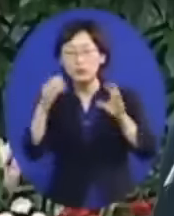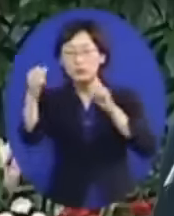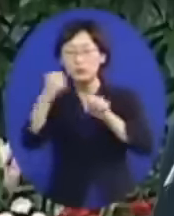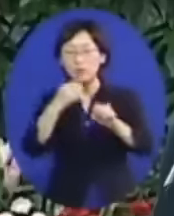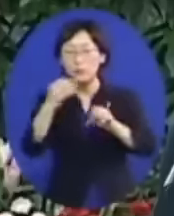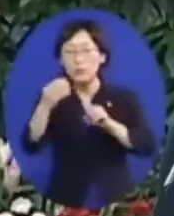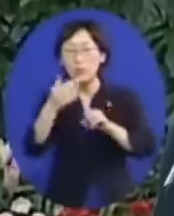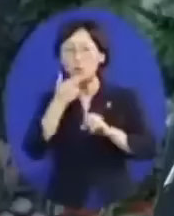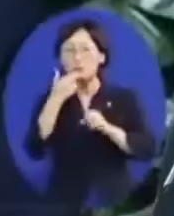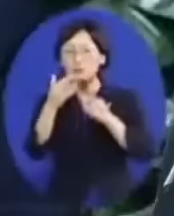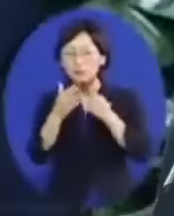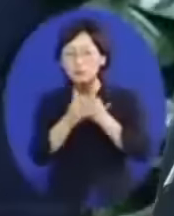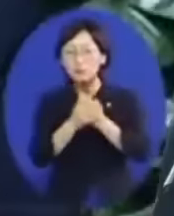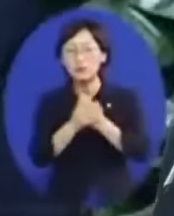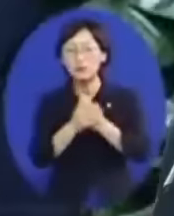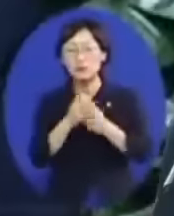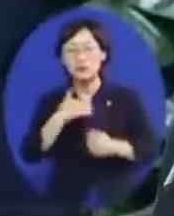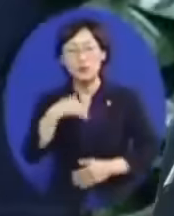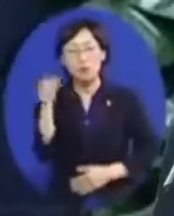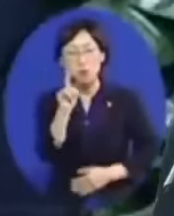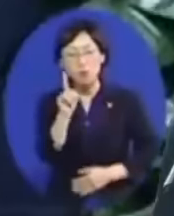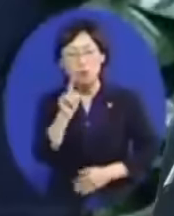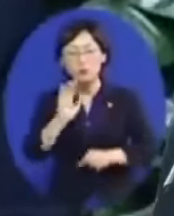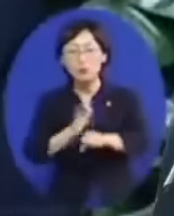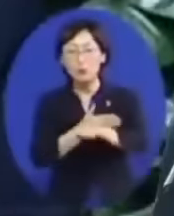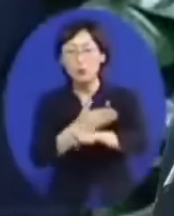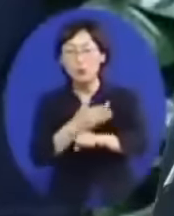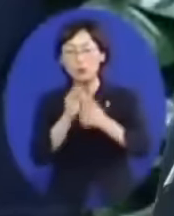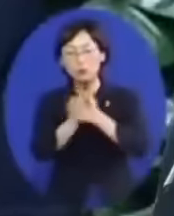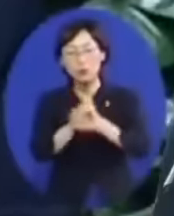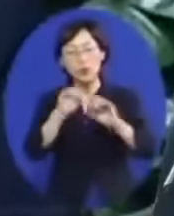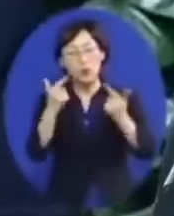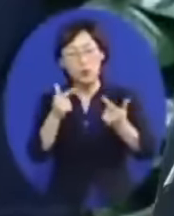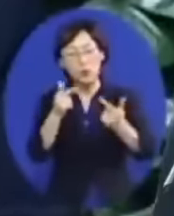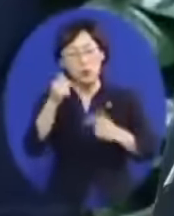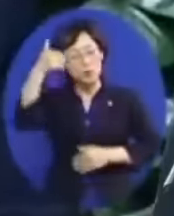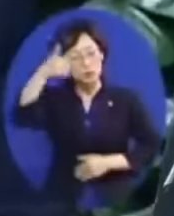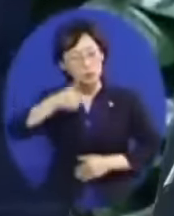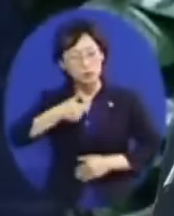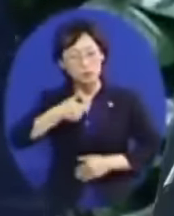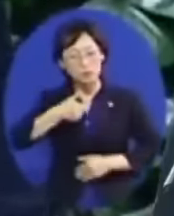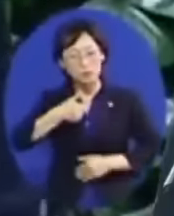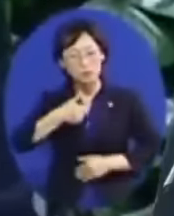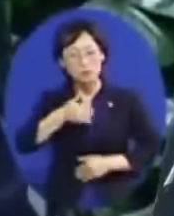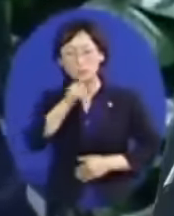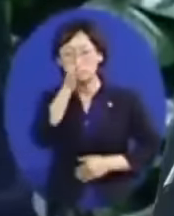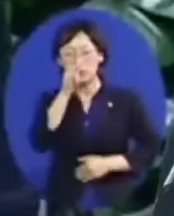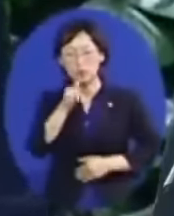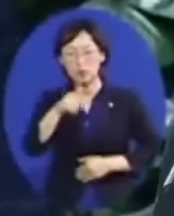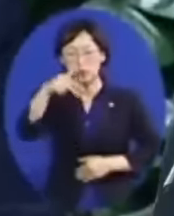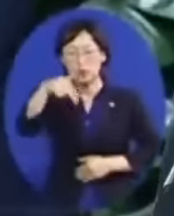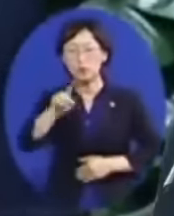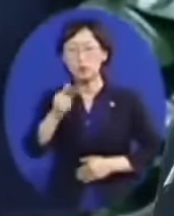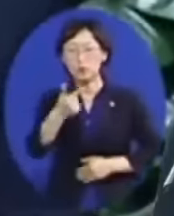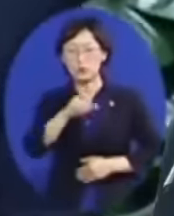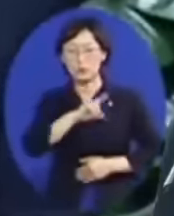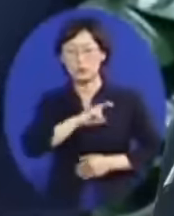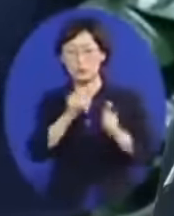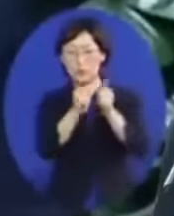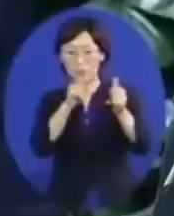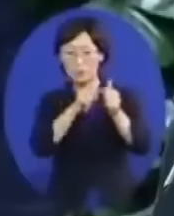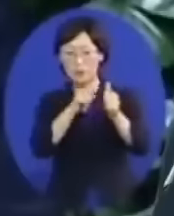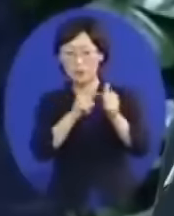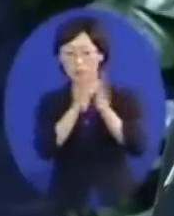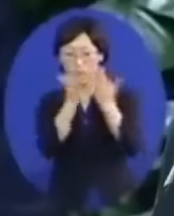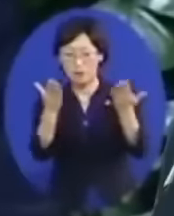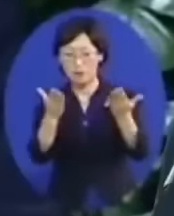오면 내가 무엇을 잘못 기도하고 있지 않은가 질문할 수밖에 없습니다. 존 맥스웰은 그의 책 생각의